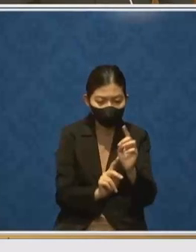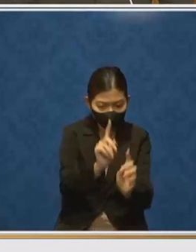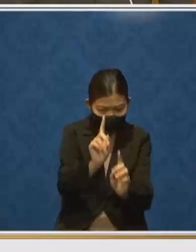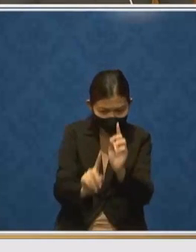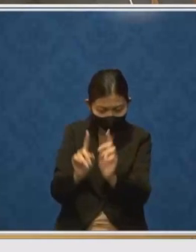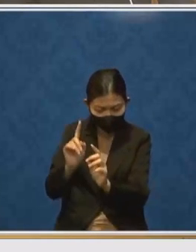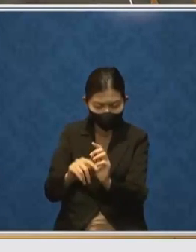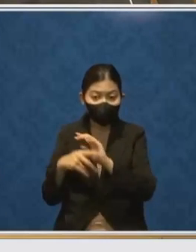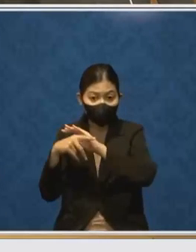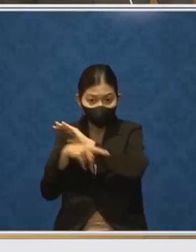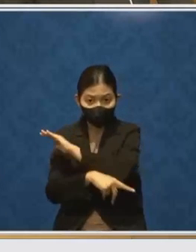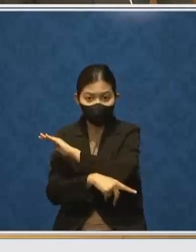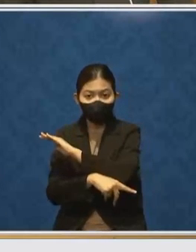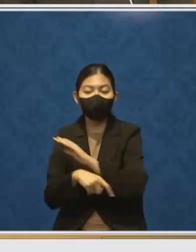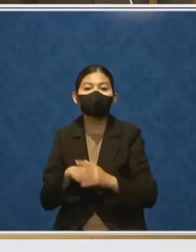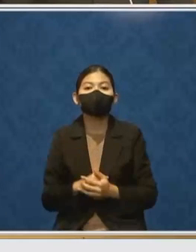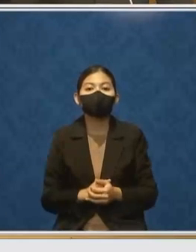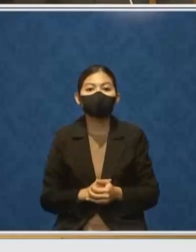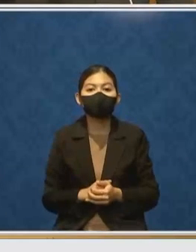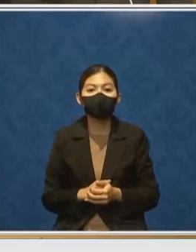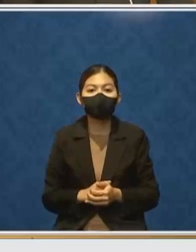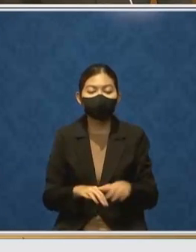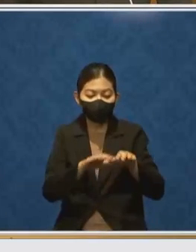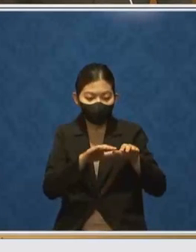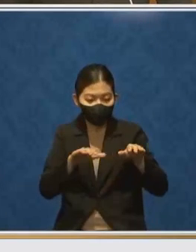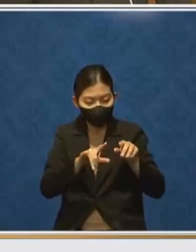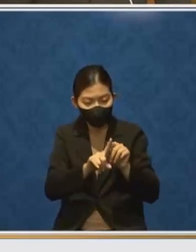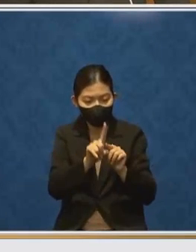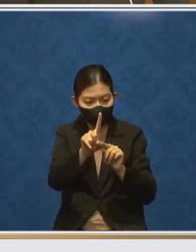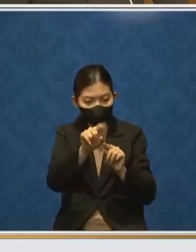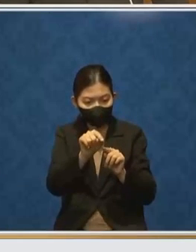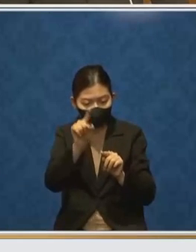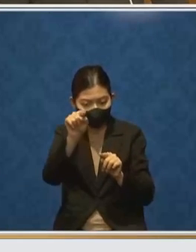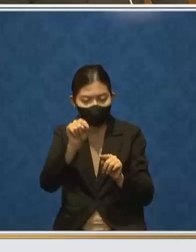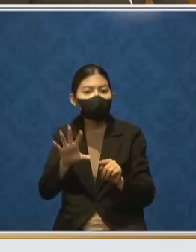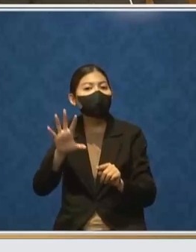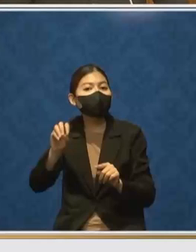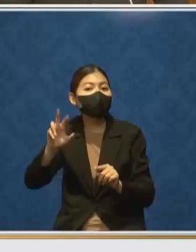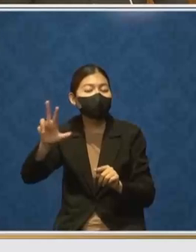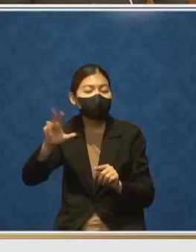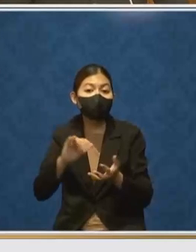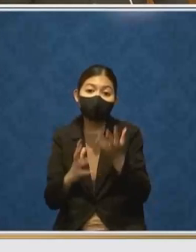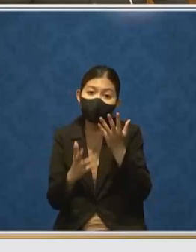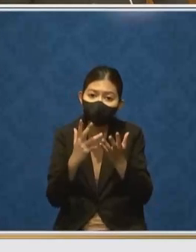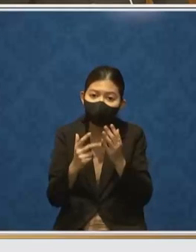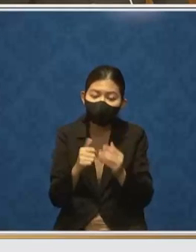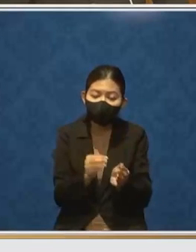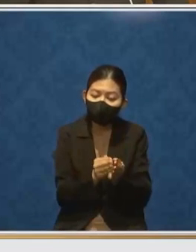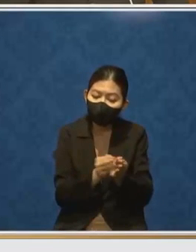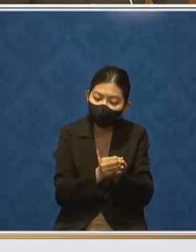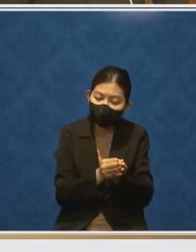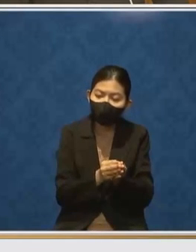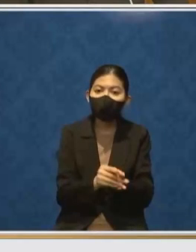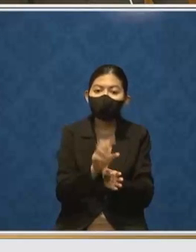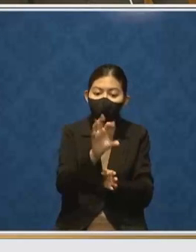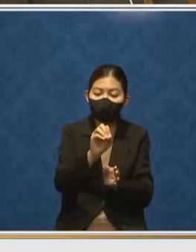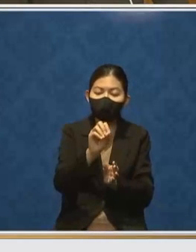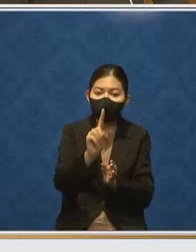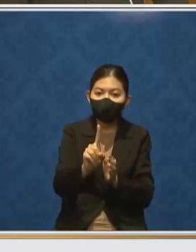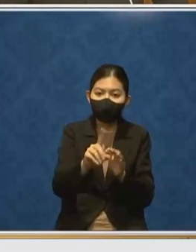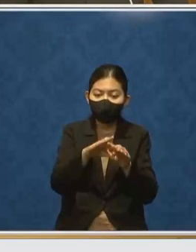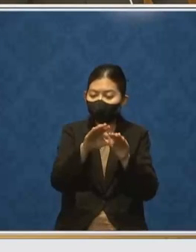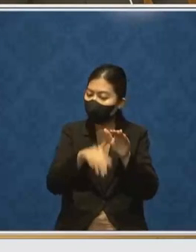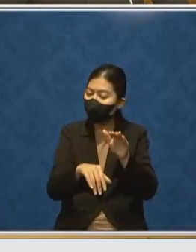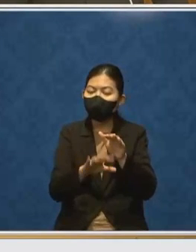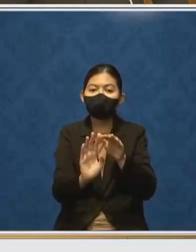ริตอยู่ในระดับ1ใน53และหรือได้คะแนนไม่ต่ำกว่า51คะแนนผ่